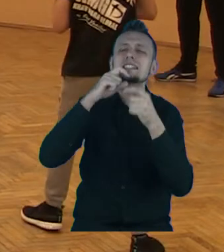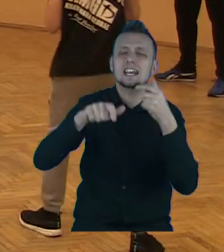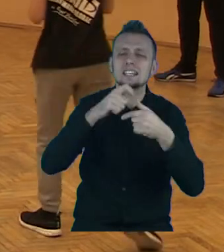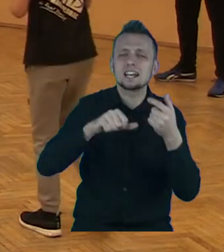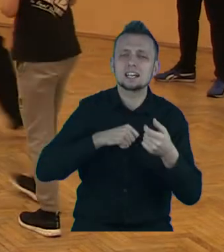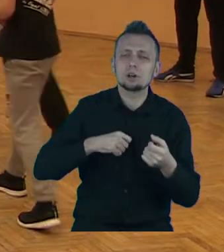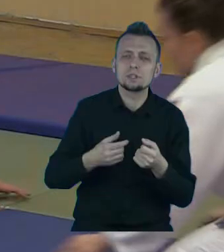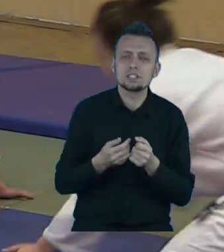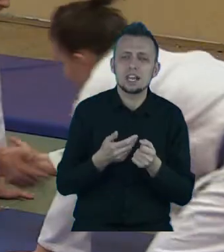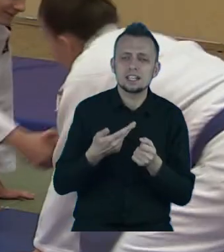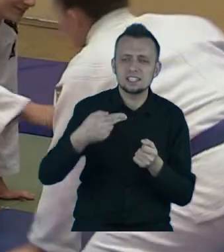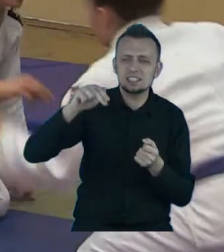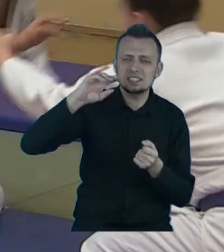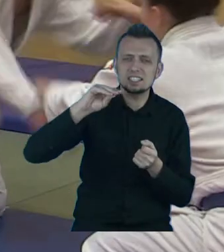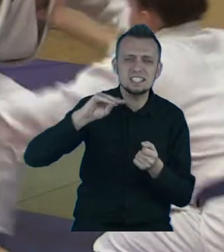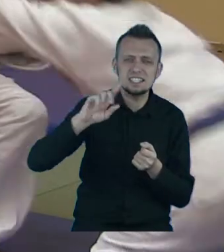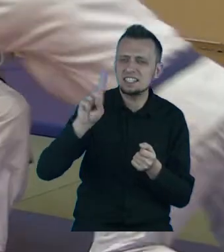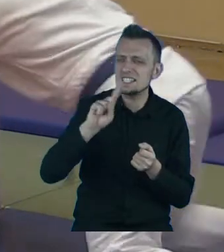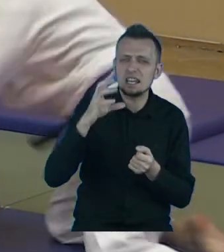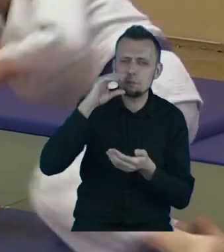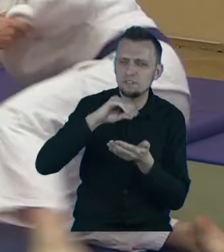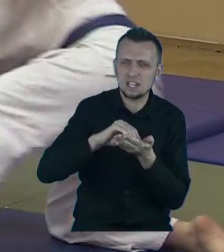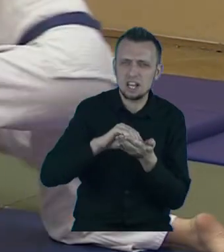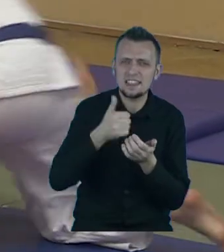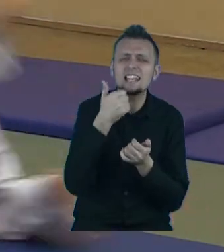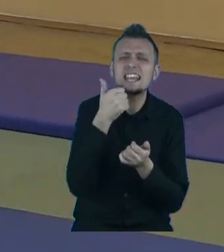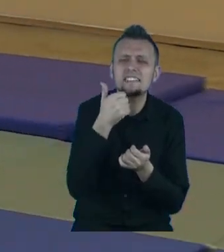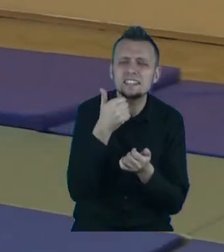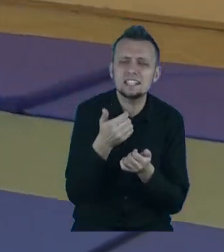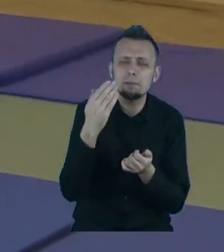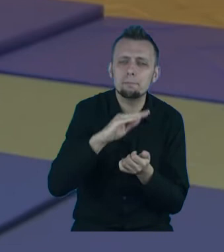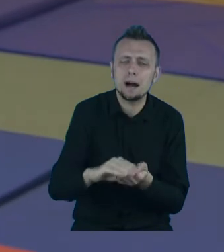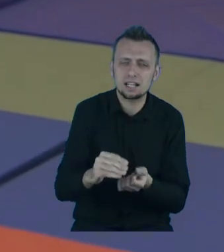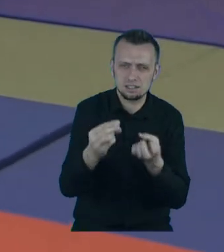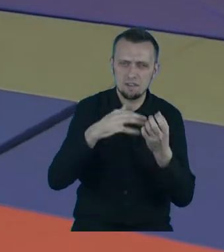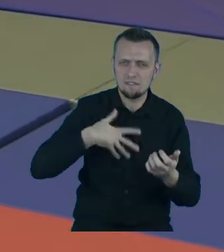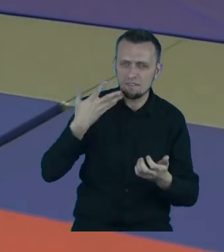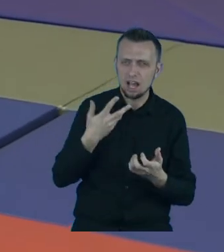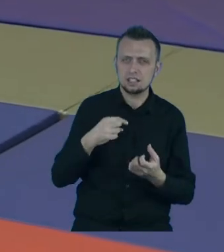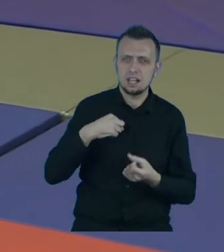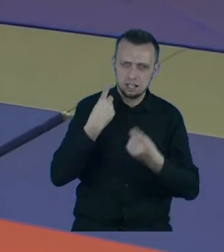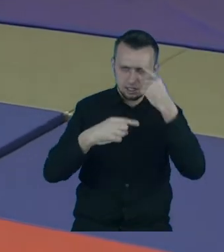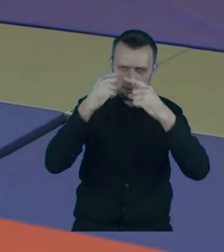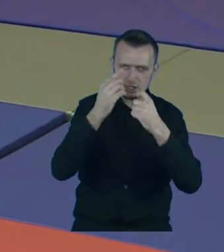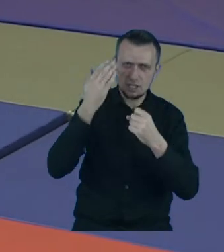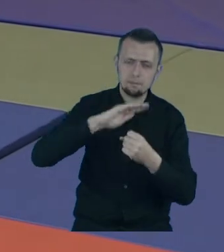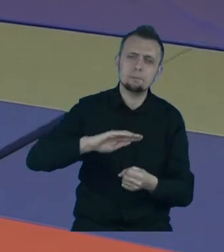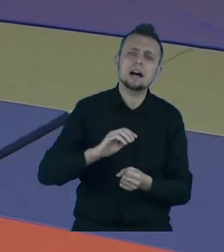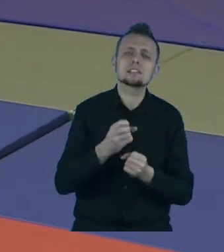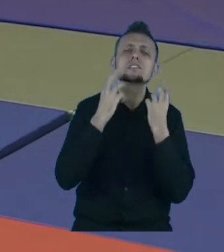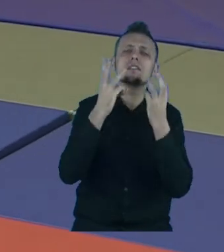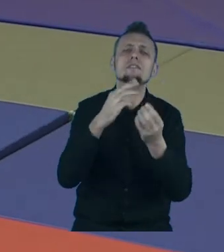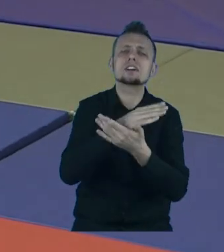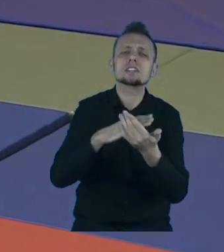w swoim rodzaju, więc wydaje mi się, że to byłby ten najważniejszy albo jeden z najważniejszych elementów